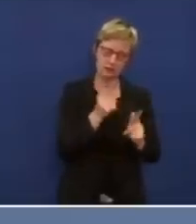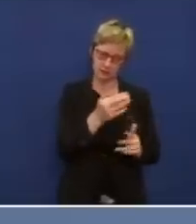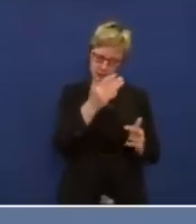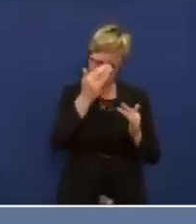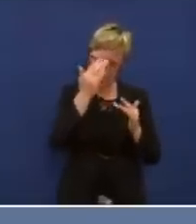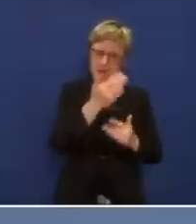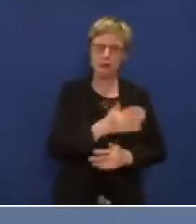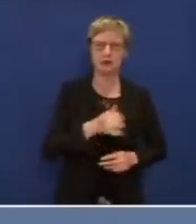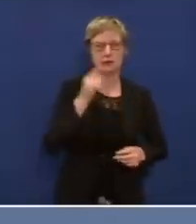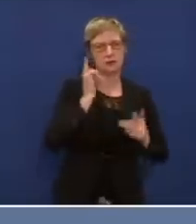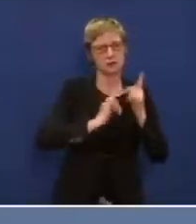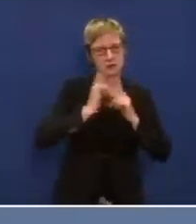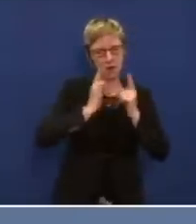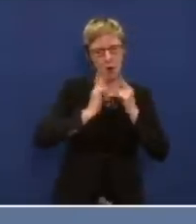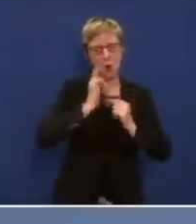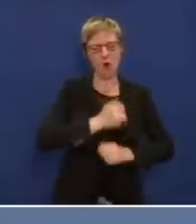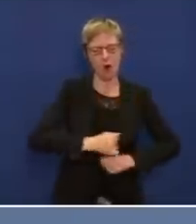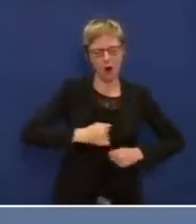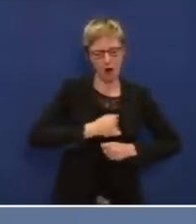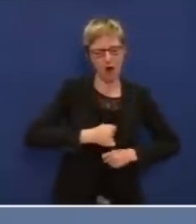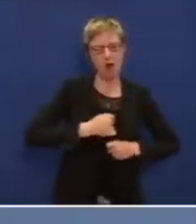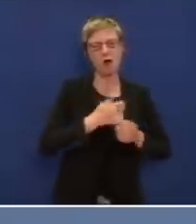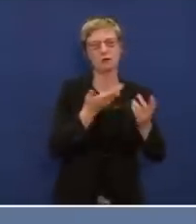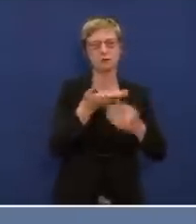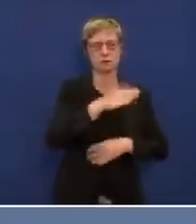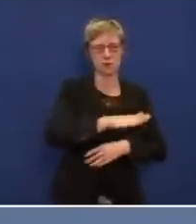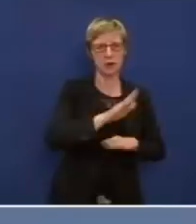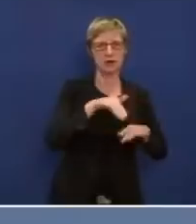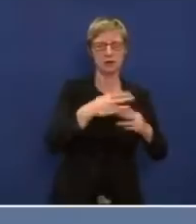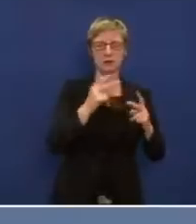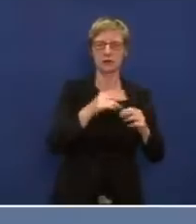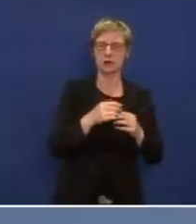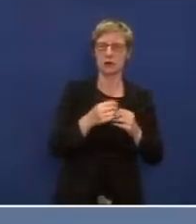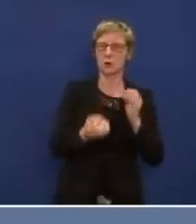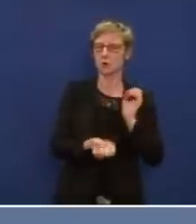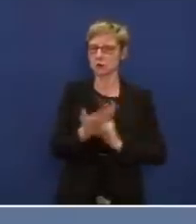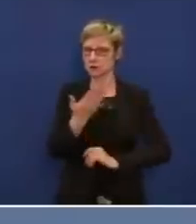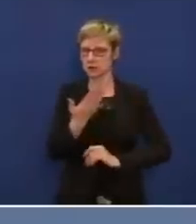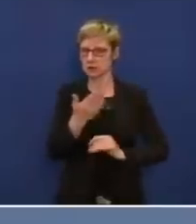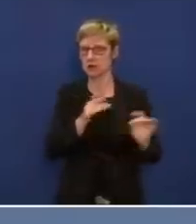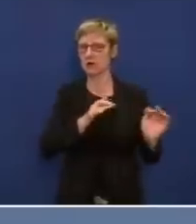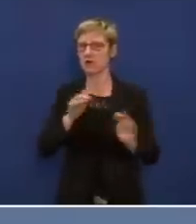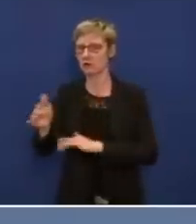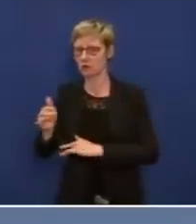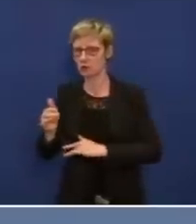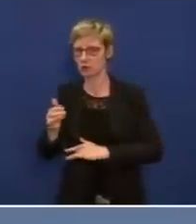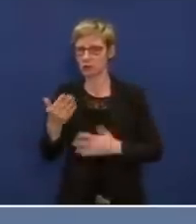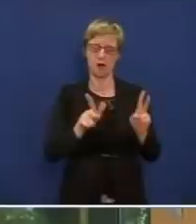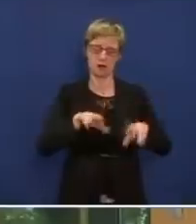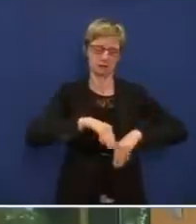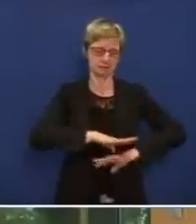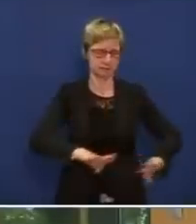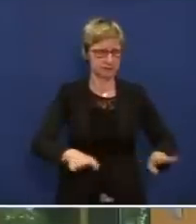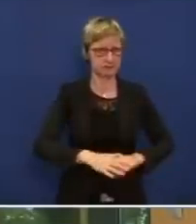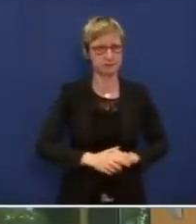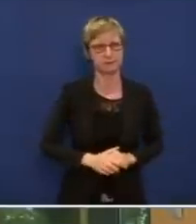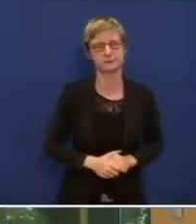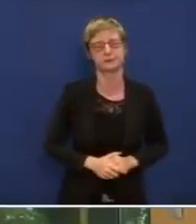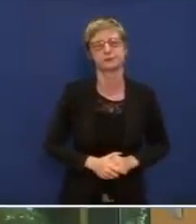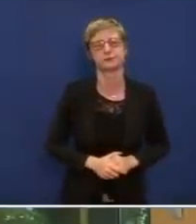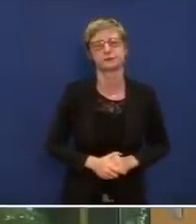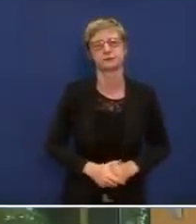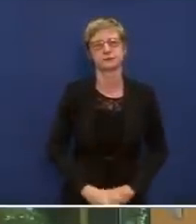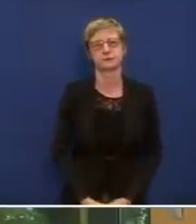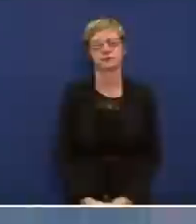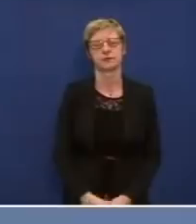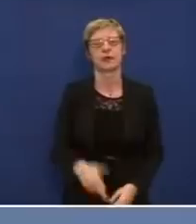Und natürlich, aber es gibt eben Folge und Wirkung, Ursache und Wirkung. Und das habe ich hier benannt. Dann